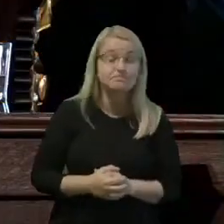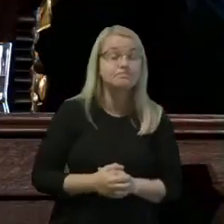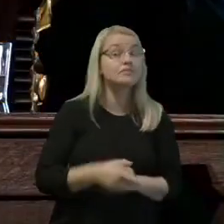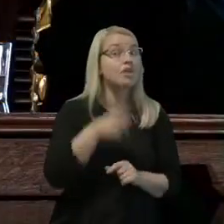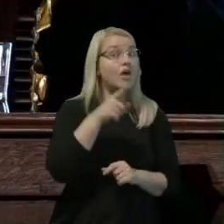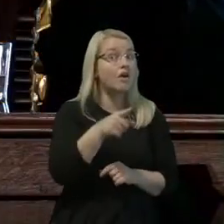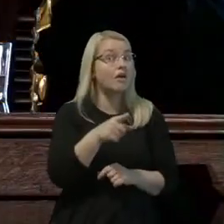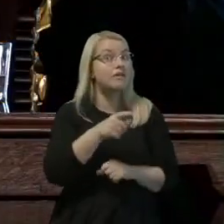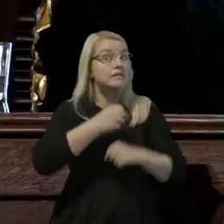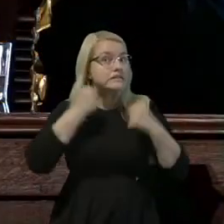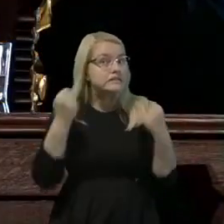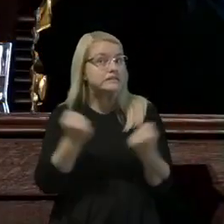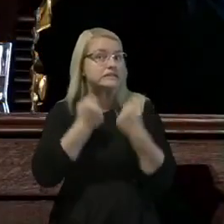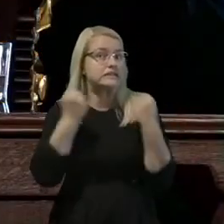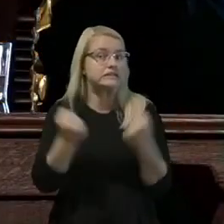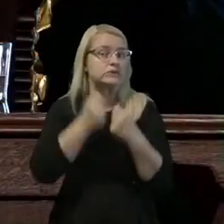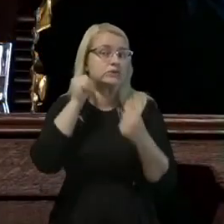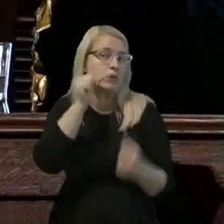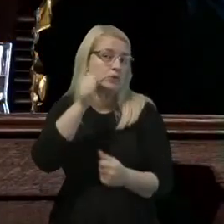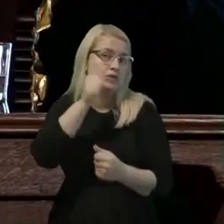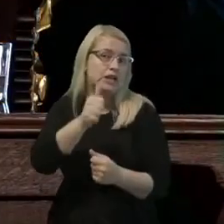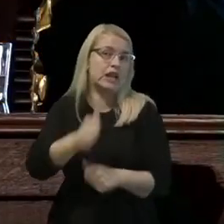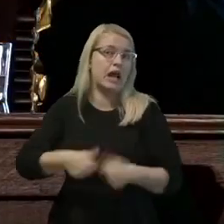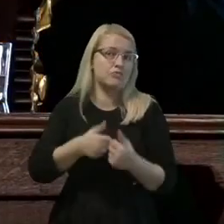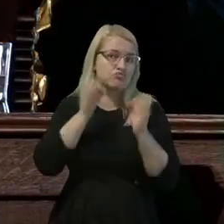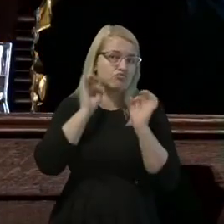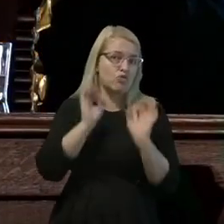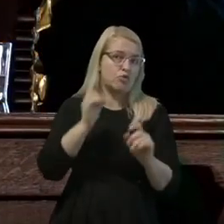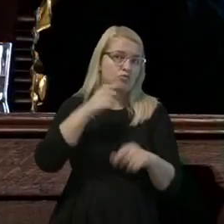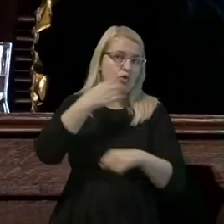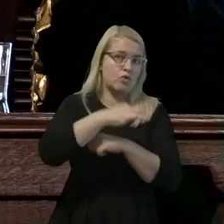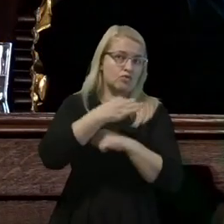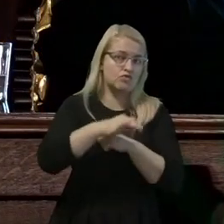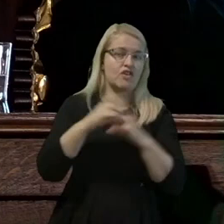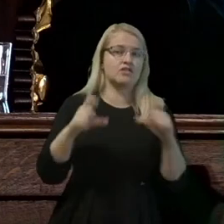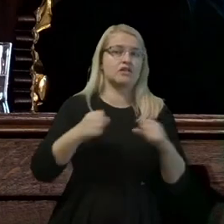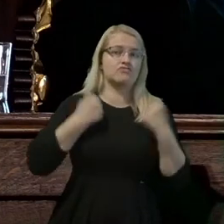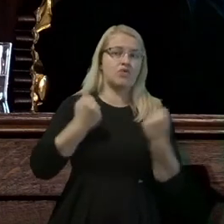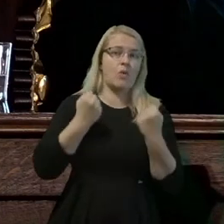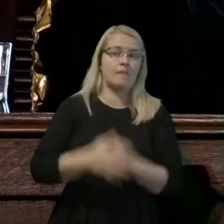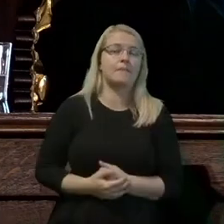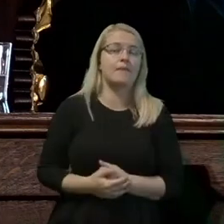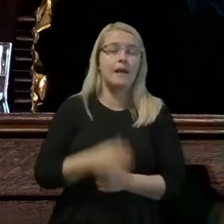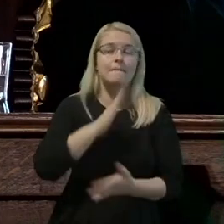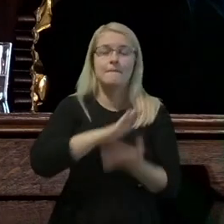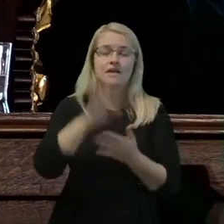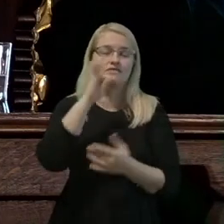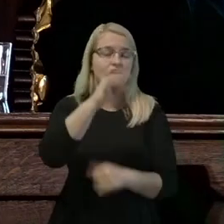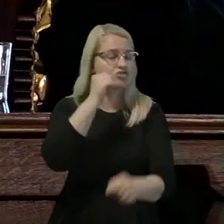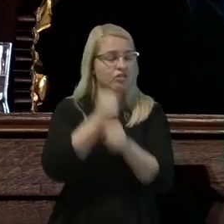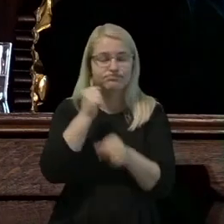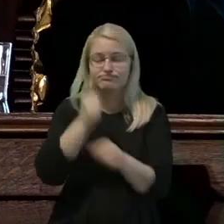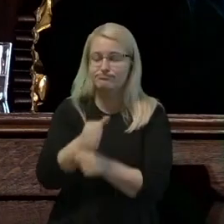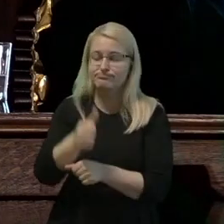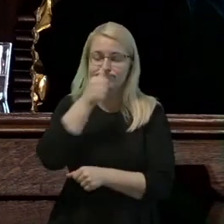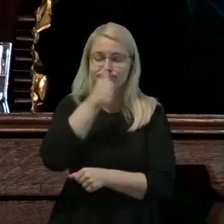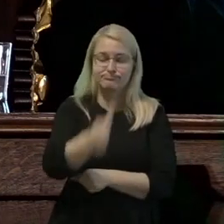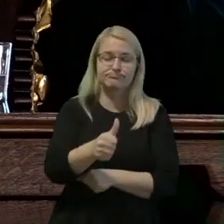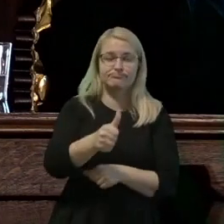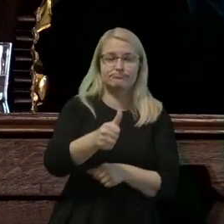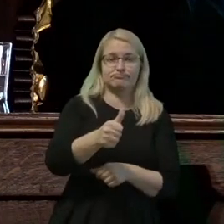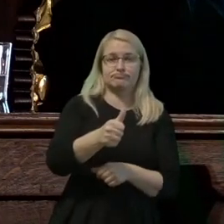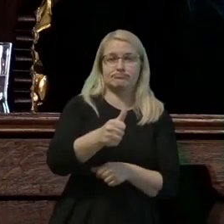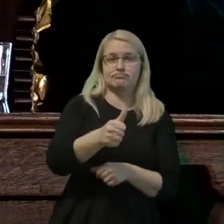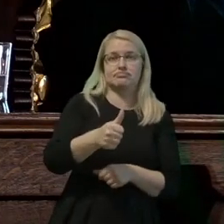o codzienne funkcjonowanie uczelni. Szanowni Państwo, bez waszego zaangażowania nasza uczelnia